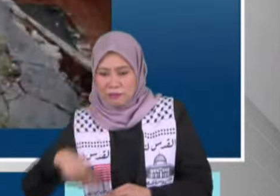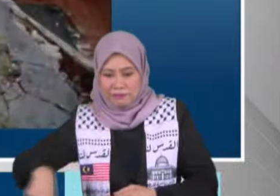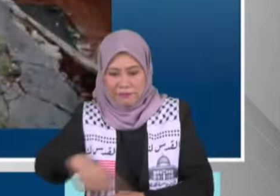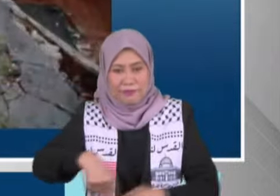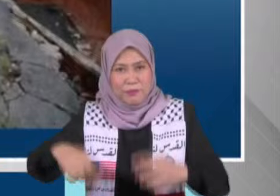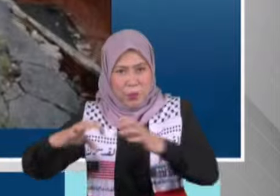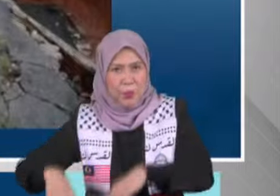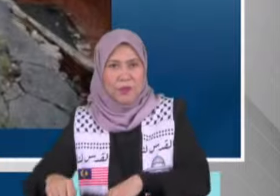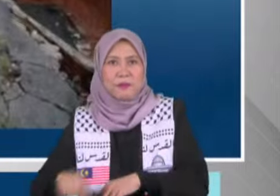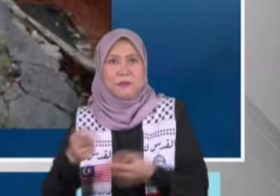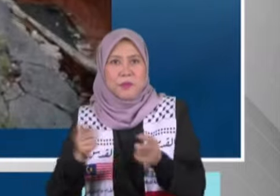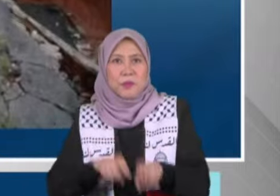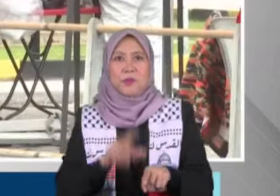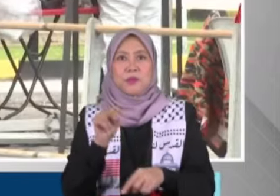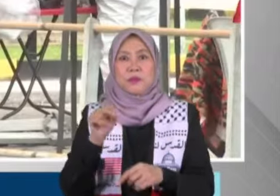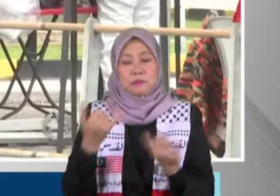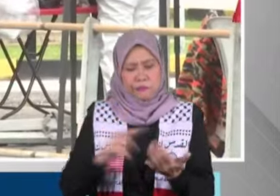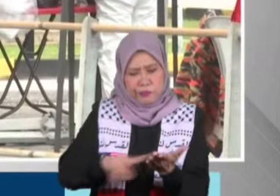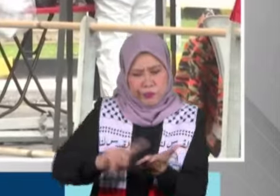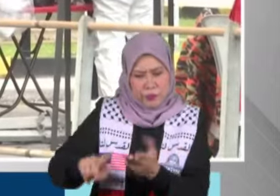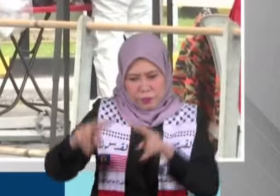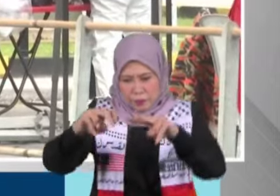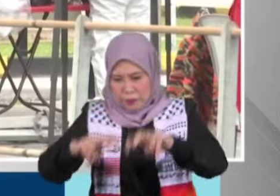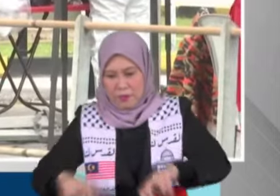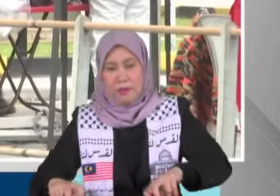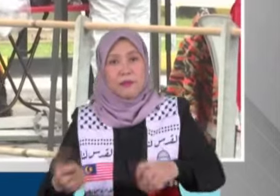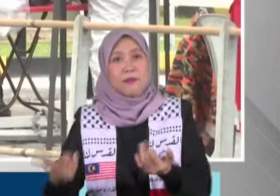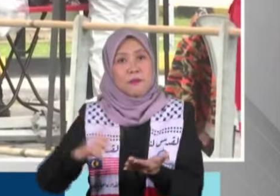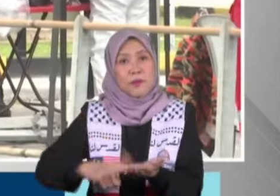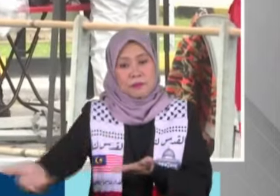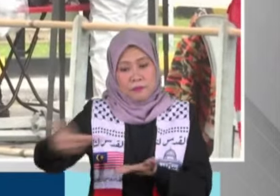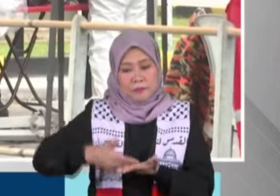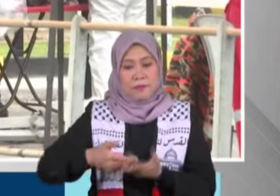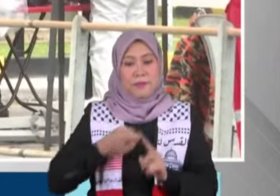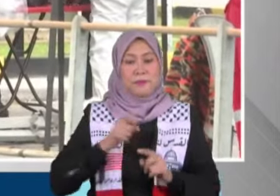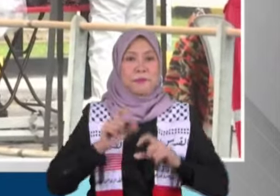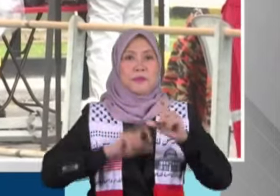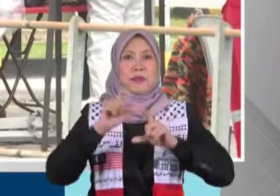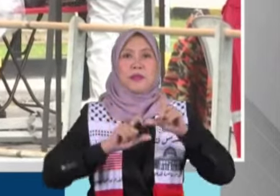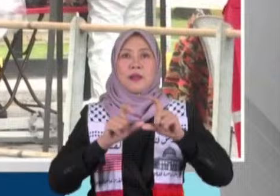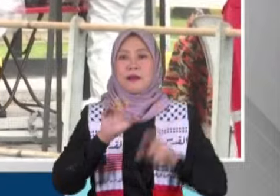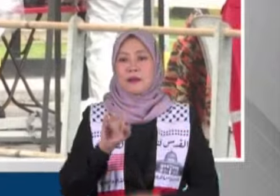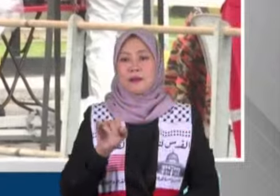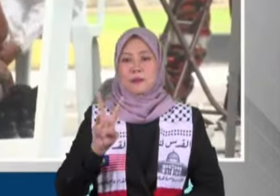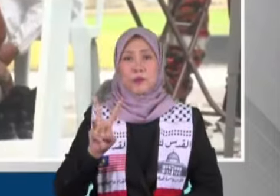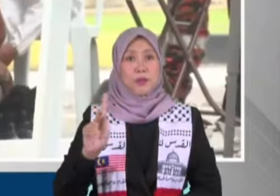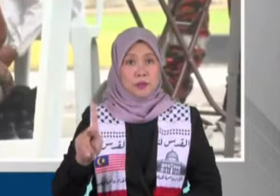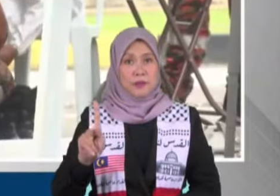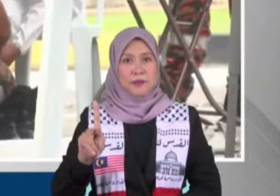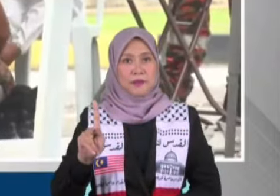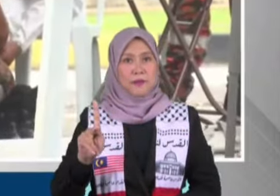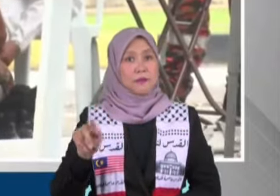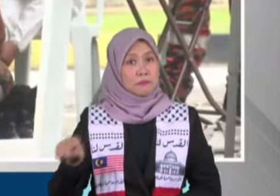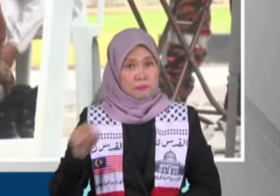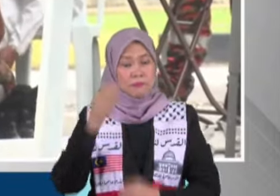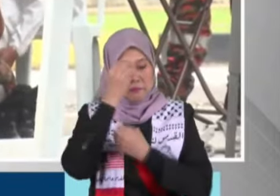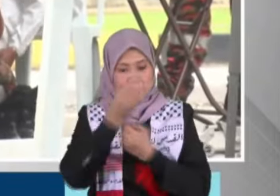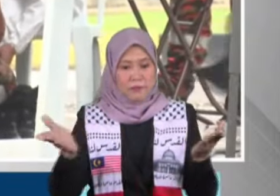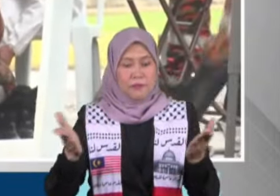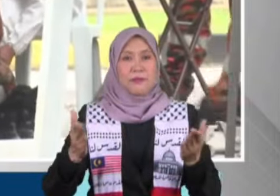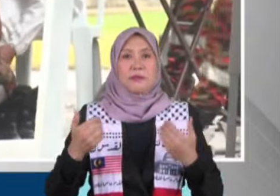pemeriksaan dibuat pasukan operasi IWK selain dasarkan laporan diterima dari pihak DBKL. IWK dalam kenyataan